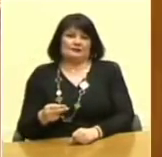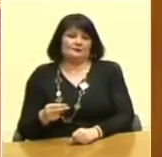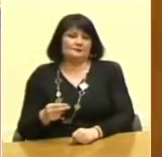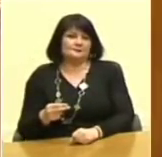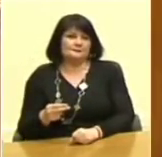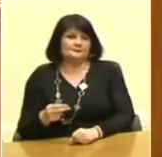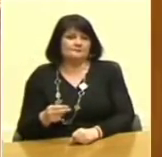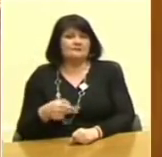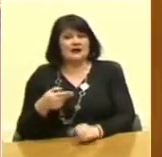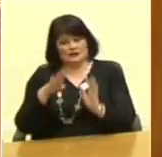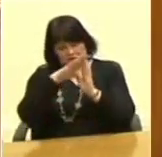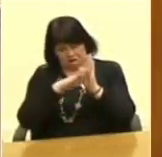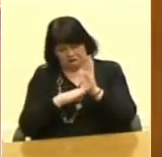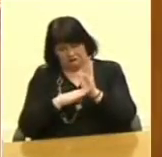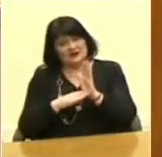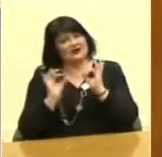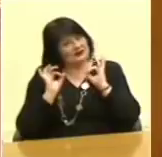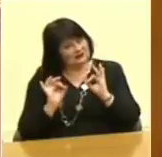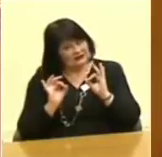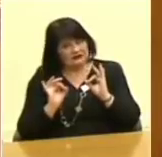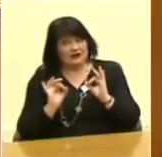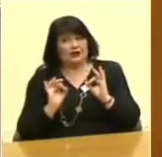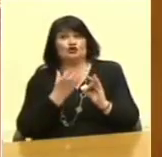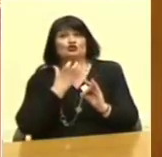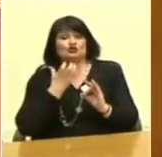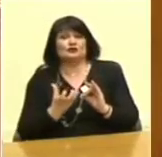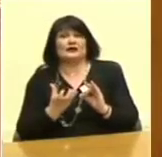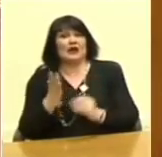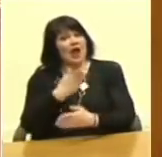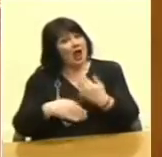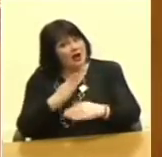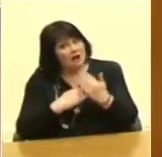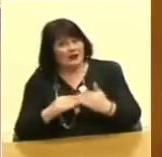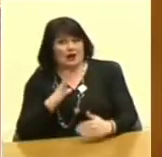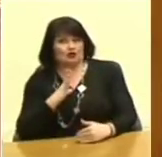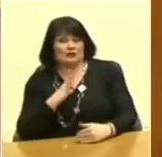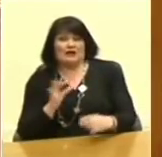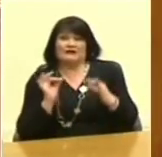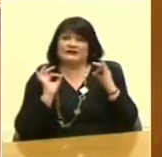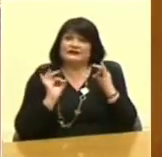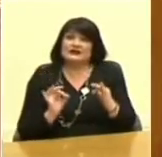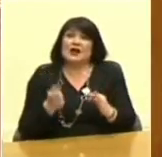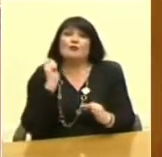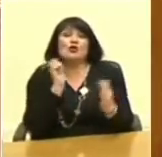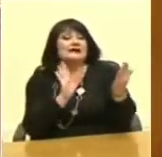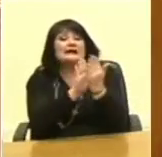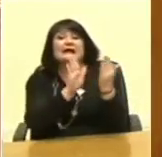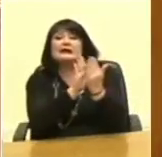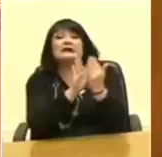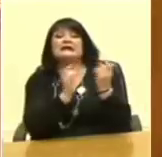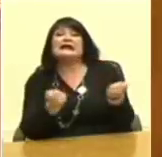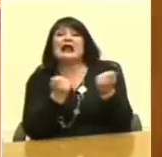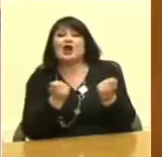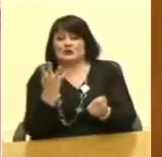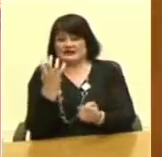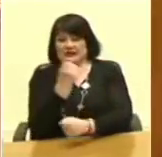Στα πλαίσια αυτά βεβαίως έχει τεράστια σημασία να συζητήσουμε για τους ΑΜΕΑ και την πολιτική απέναντί τους στη χώρα μας τα τελευταία